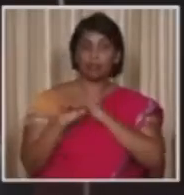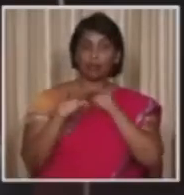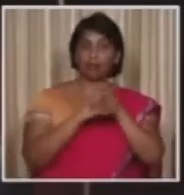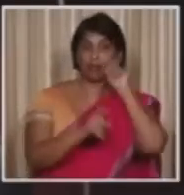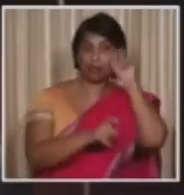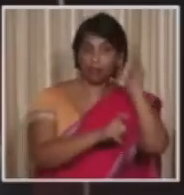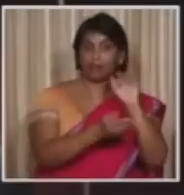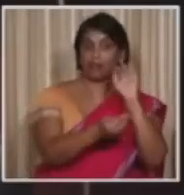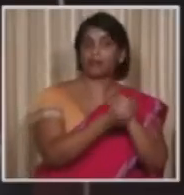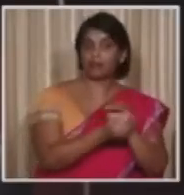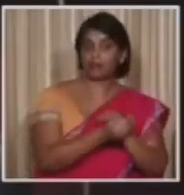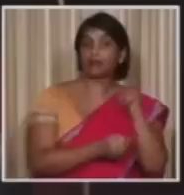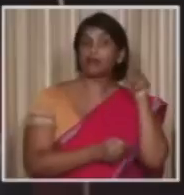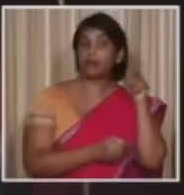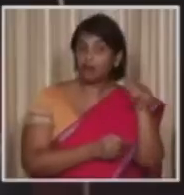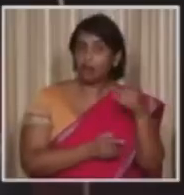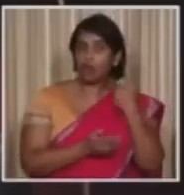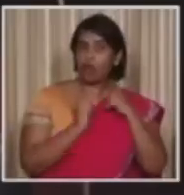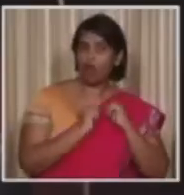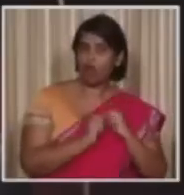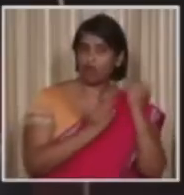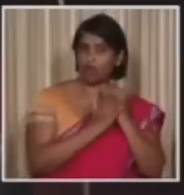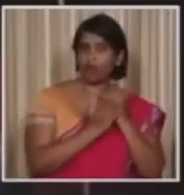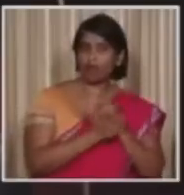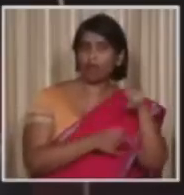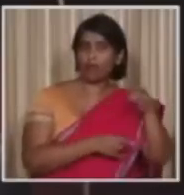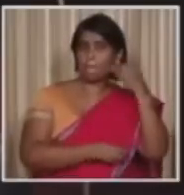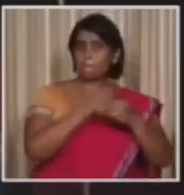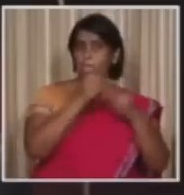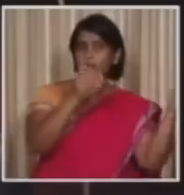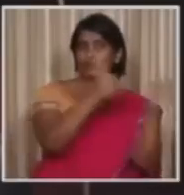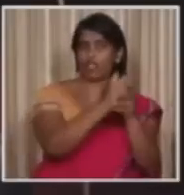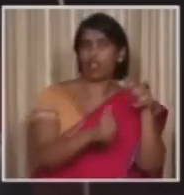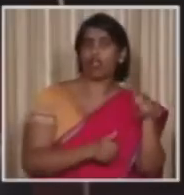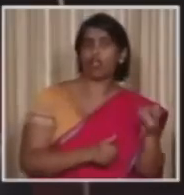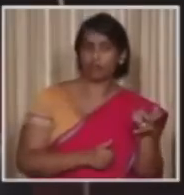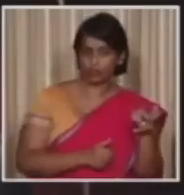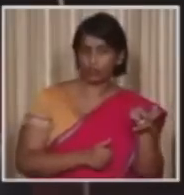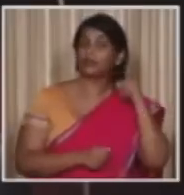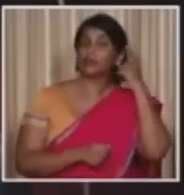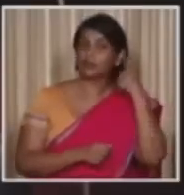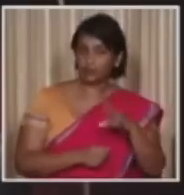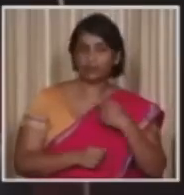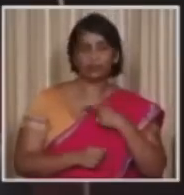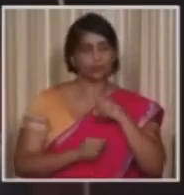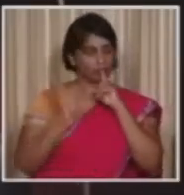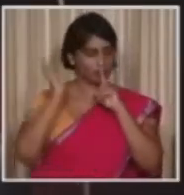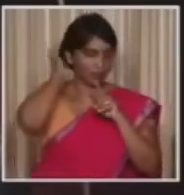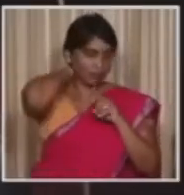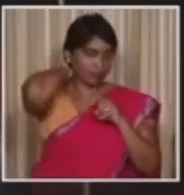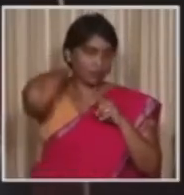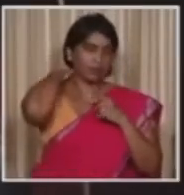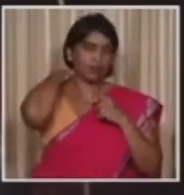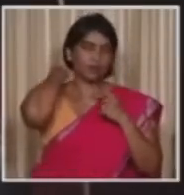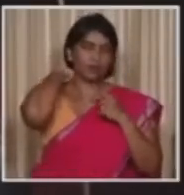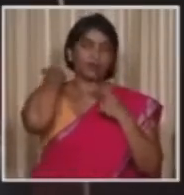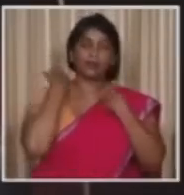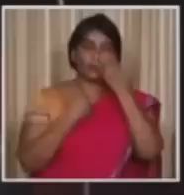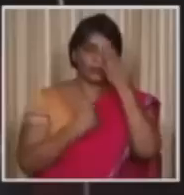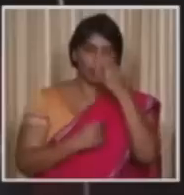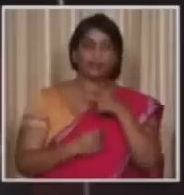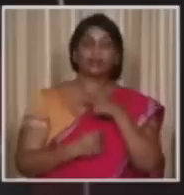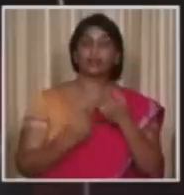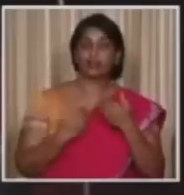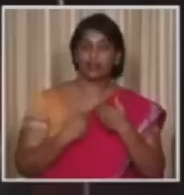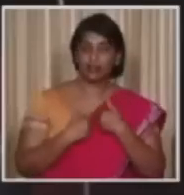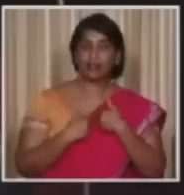ආරක්ෂා කරන්න ඒ අයගෙන් දැනගන්න කවුද මේ අය පිටිපස්සේ ඉන්නේ කියන එක. ඉතින් මම ඉල්ලා සිටිනවා කරුණා කරලා